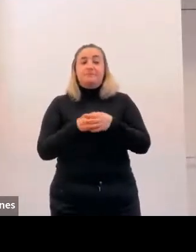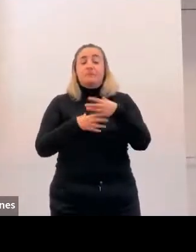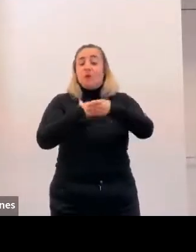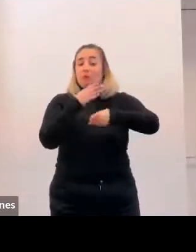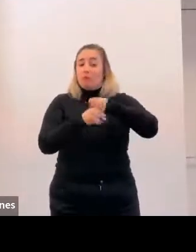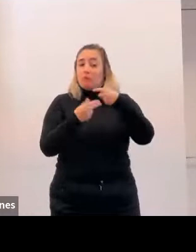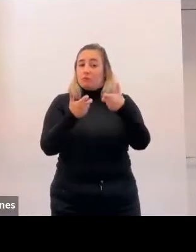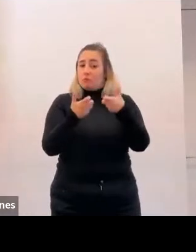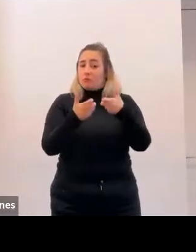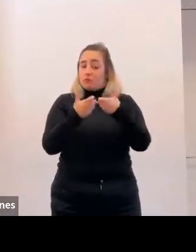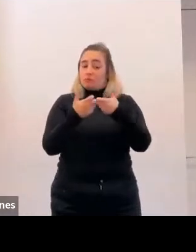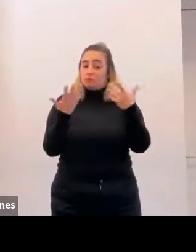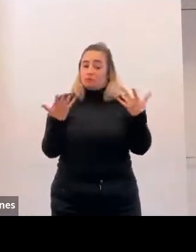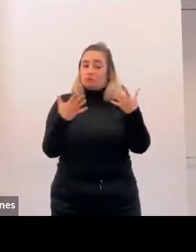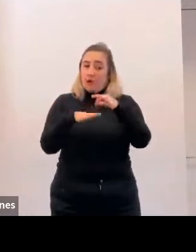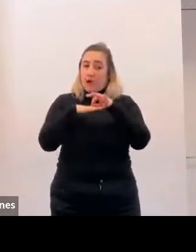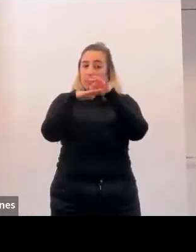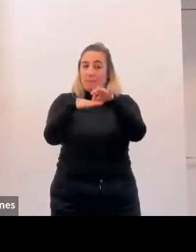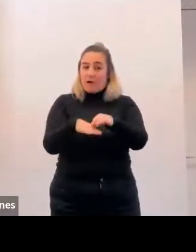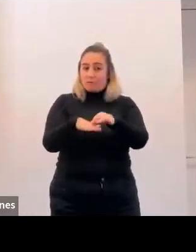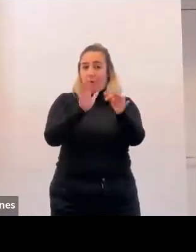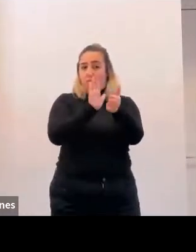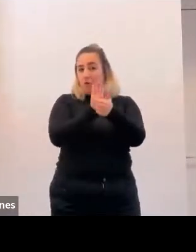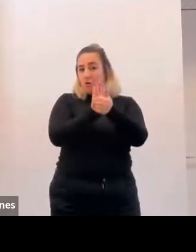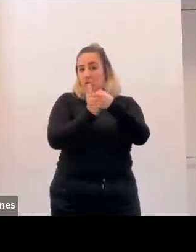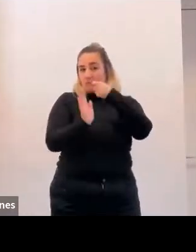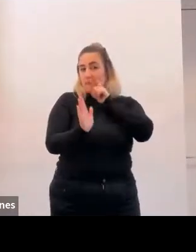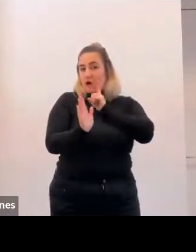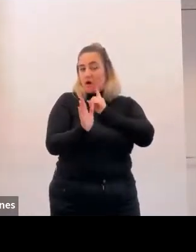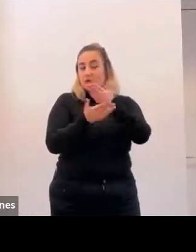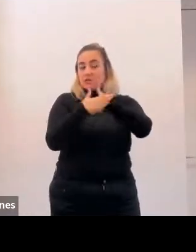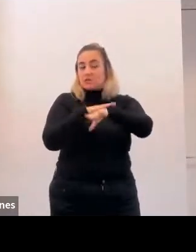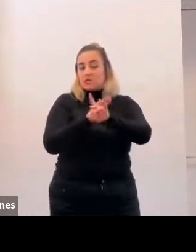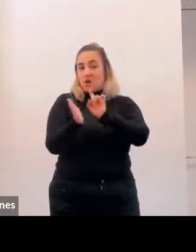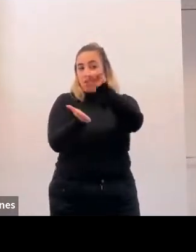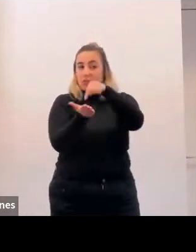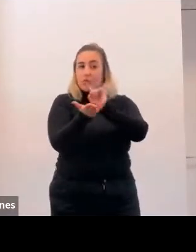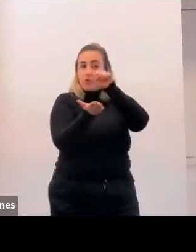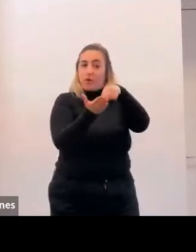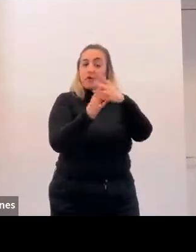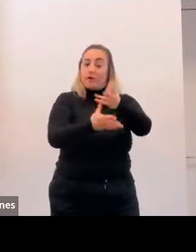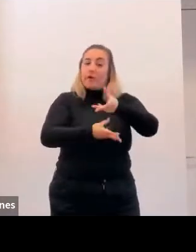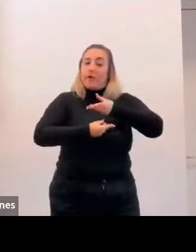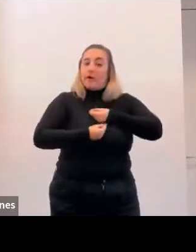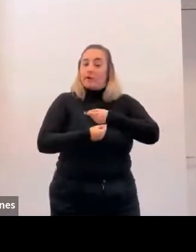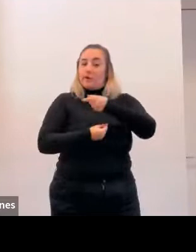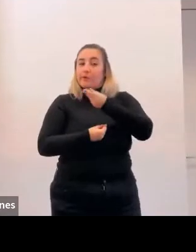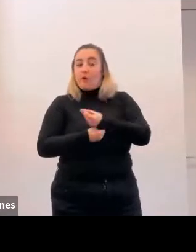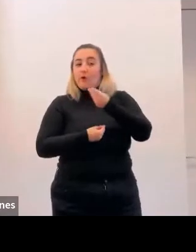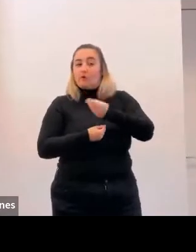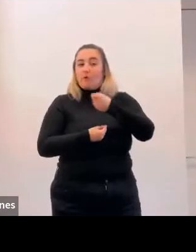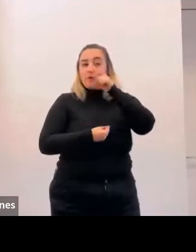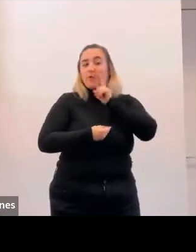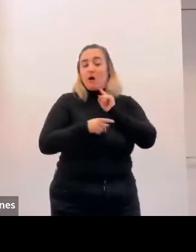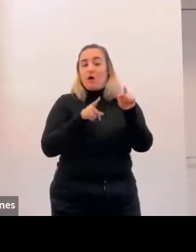actions d'accompagnement aux fonctions parentales dans nos 2 lieux d'accueil enfants-parents, passerelle et baleine